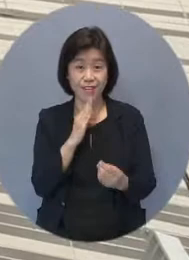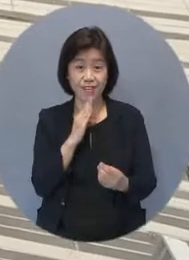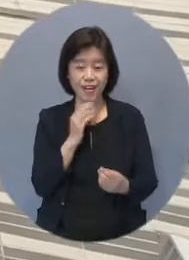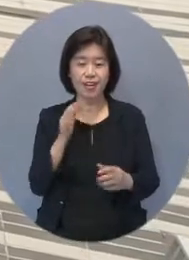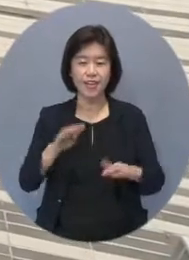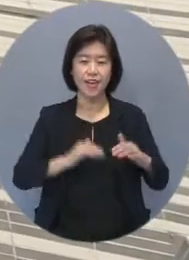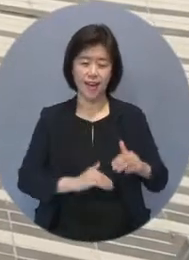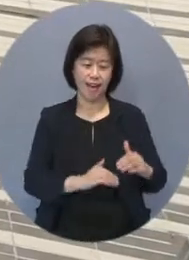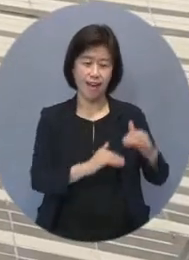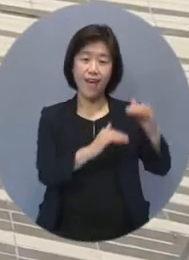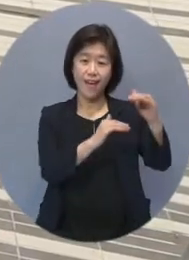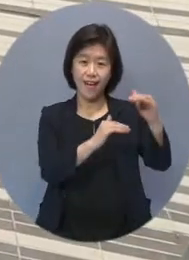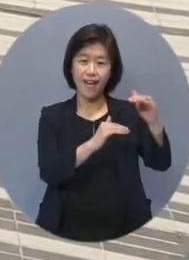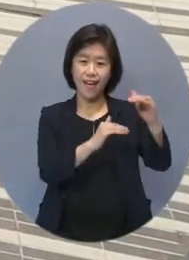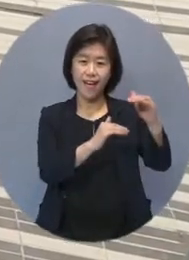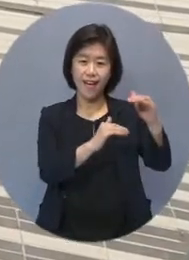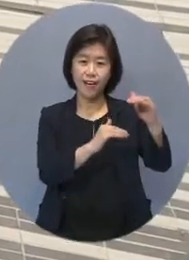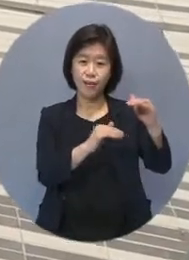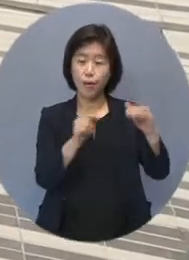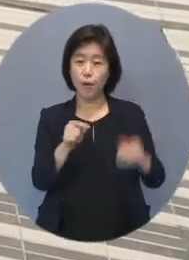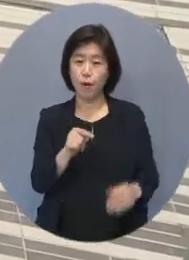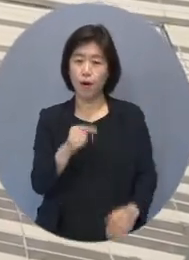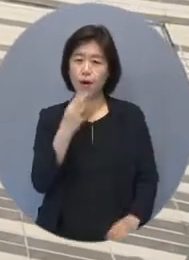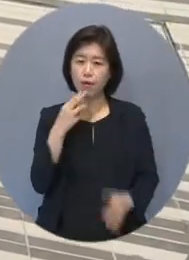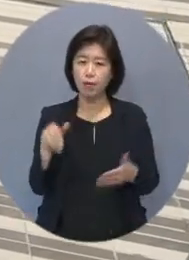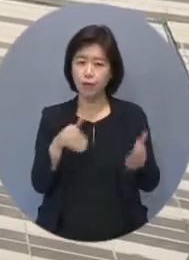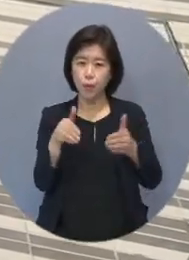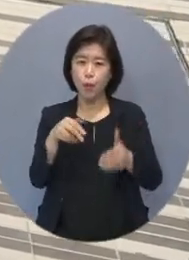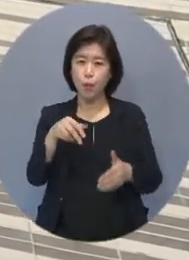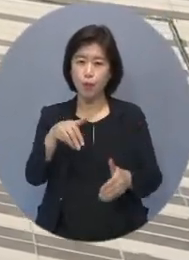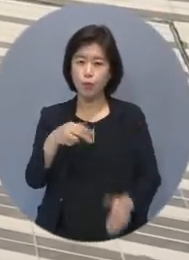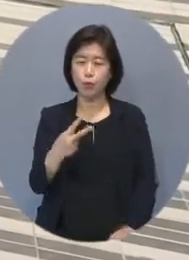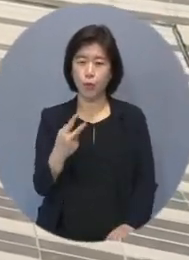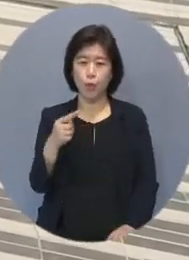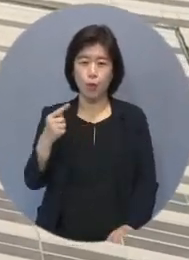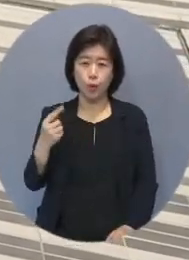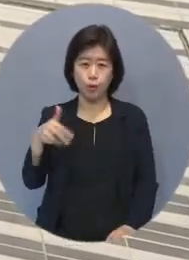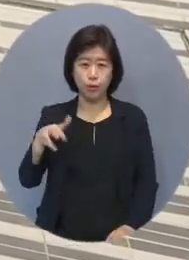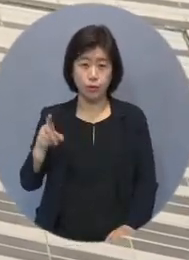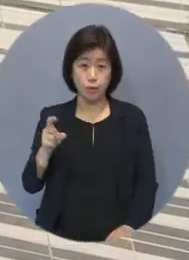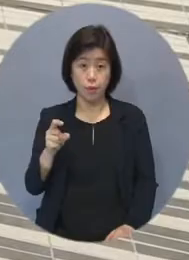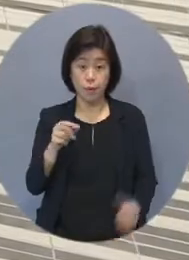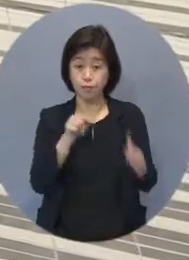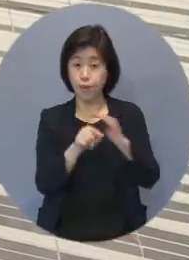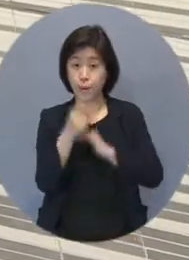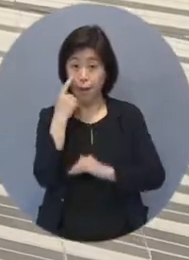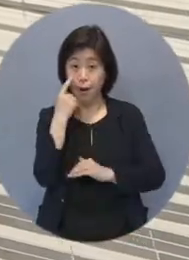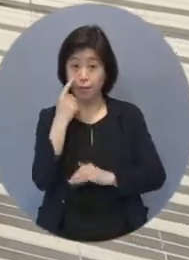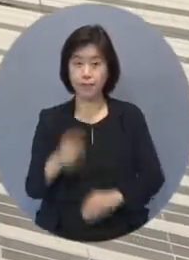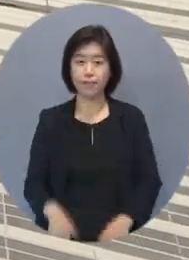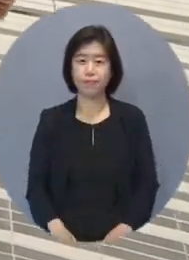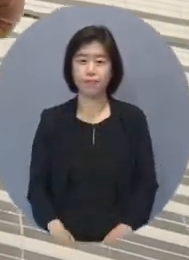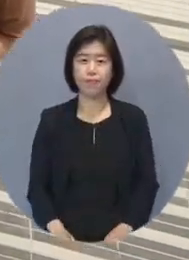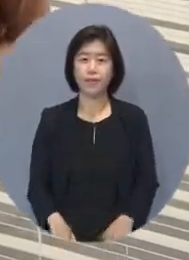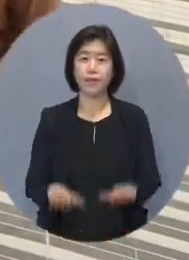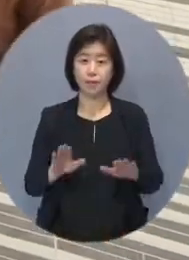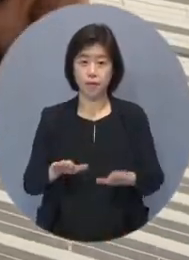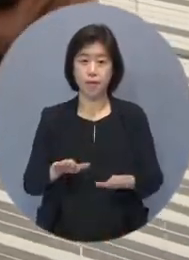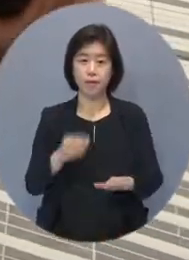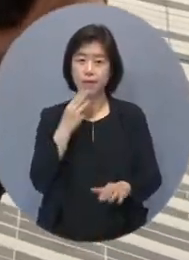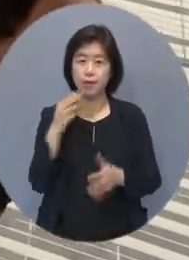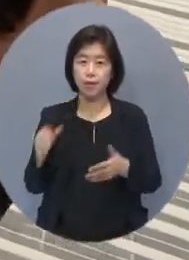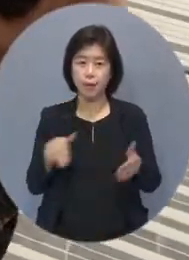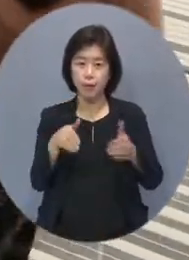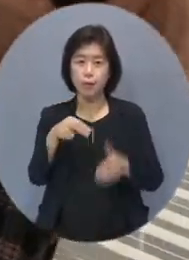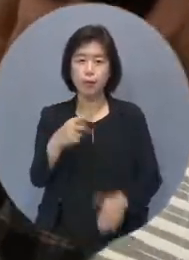올라가가지고 우리 여기 도청 안에 한번 들어가 볼까? 네. 한번 가보자. 우리 아까 그 이번에는 경기도청 안으로